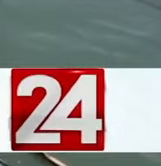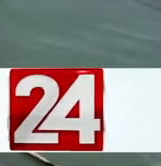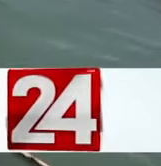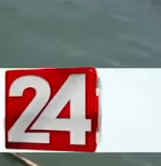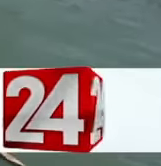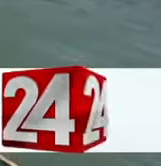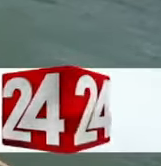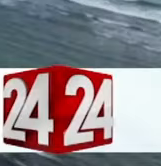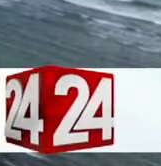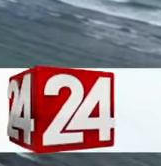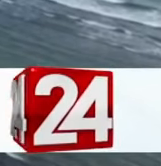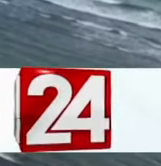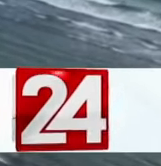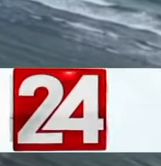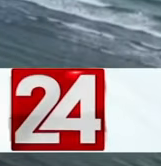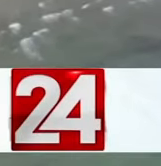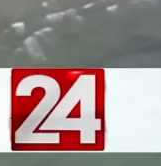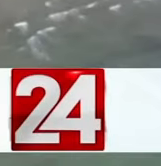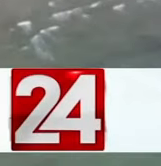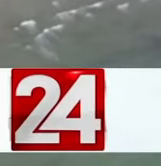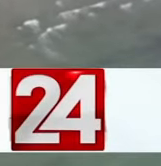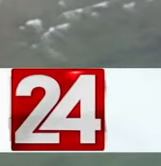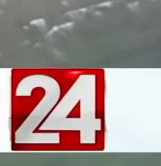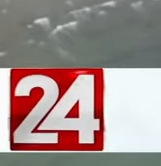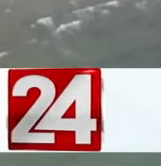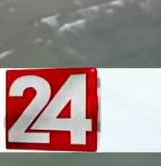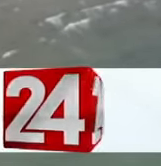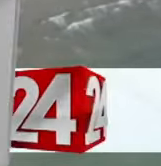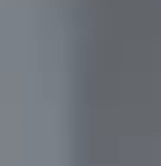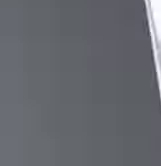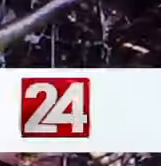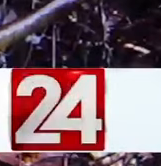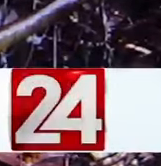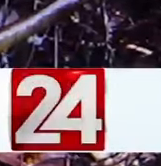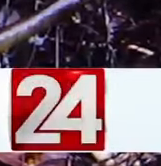kalapitbaybayin, lumutang na wala raw permisong maglayag.